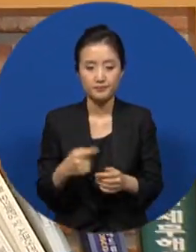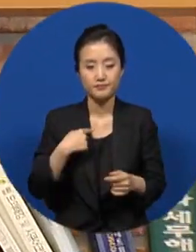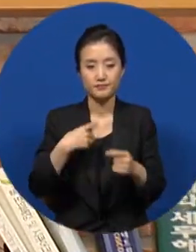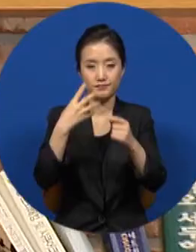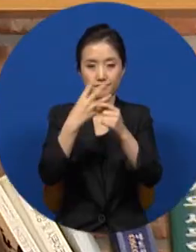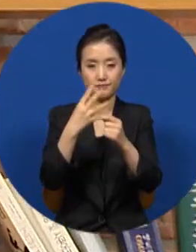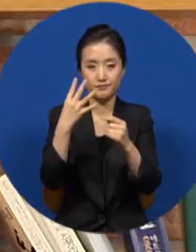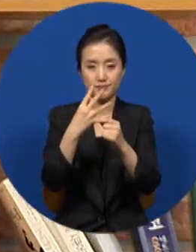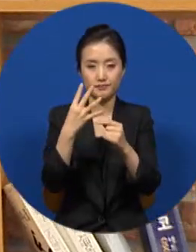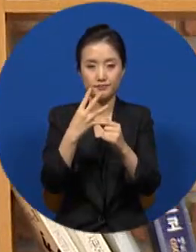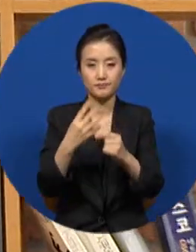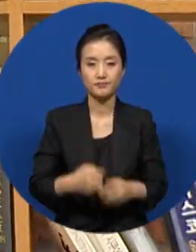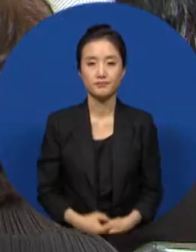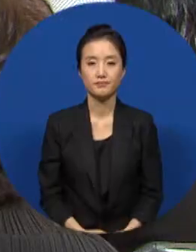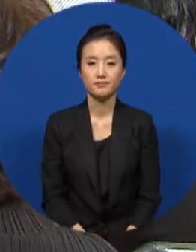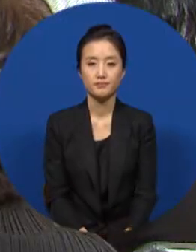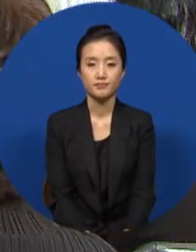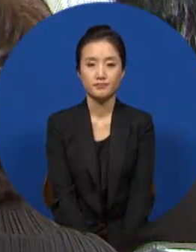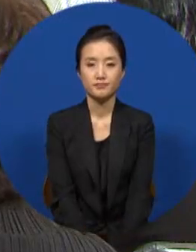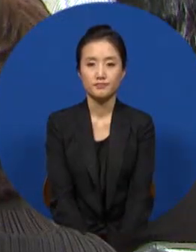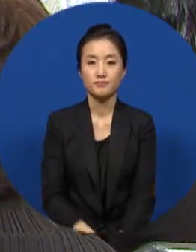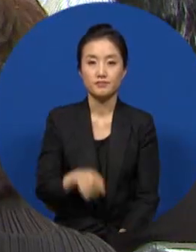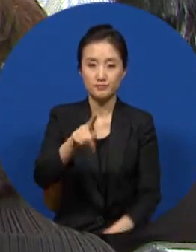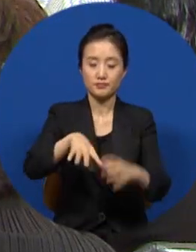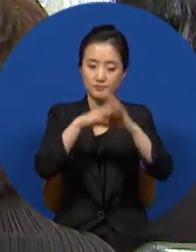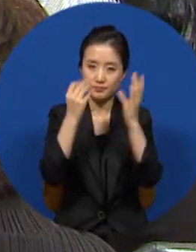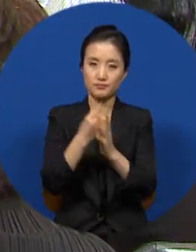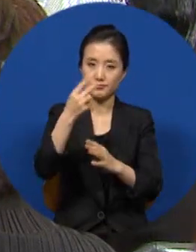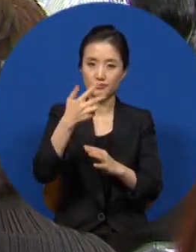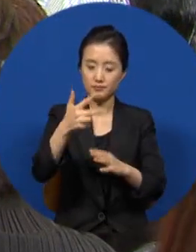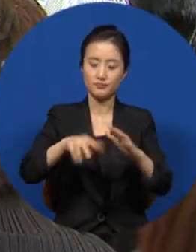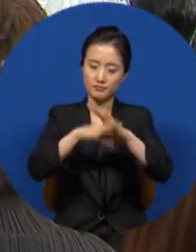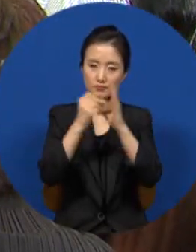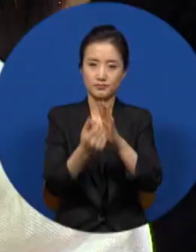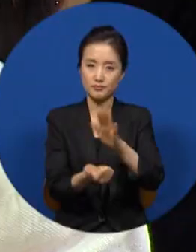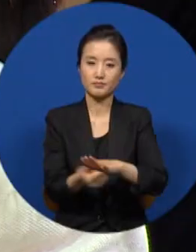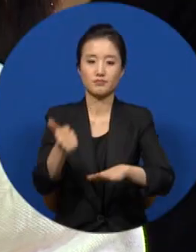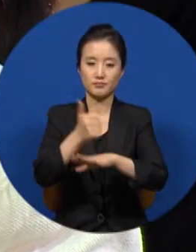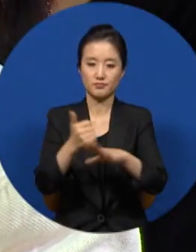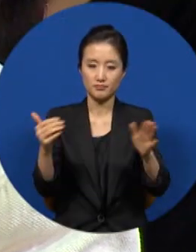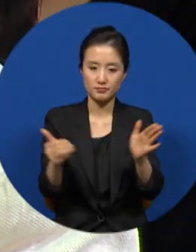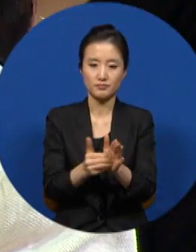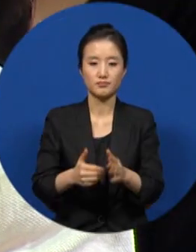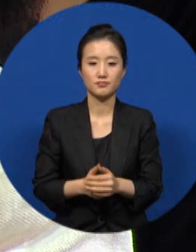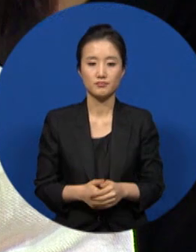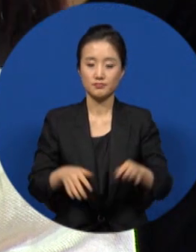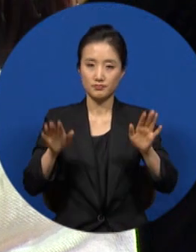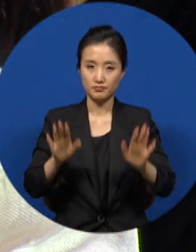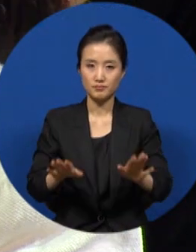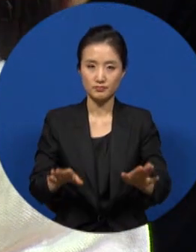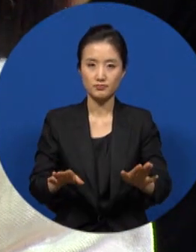개가 지난 2016년으로 그렇게 이루어졌어요. 여러분도 꼭 한번 해봤으면 됩니다. 자,